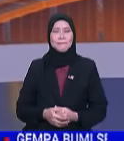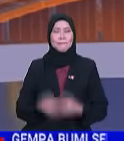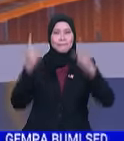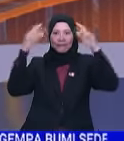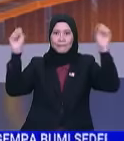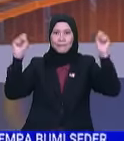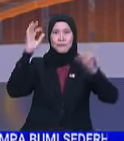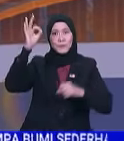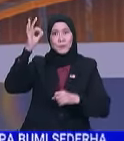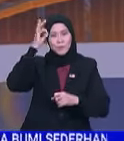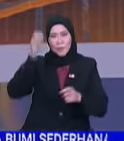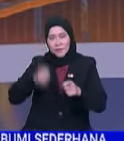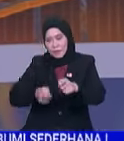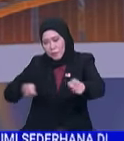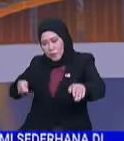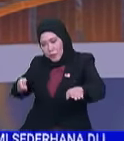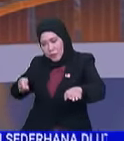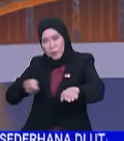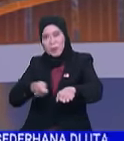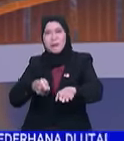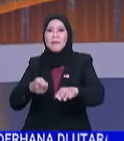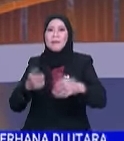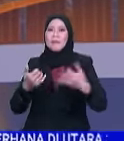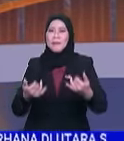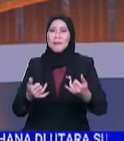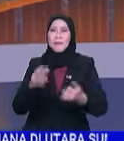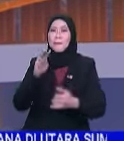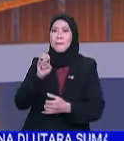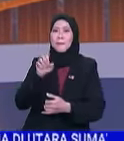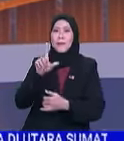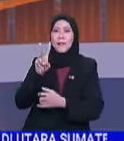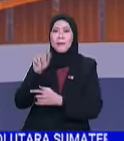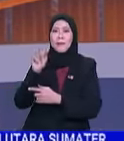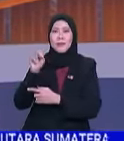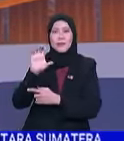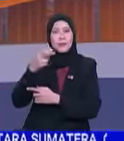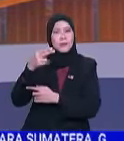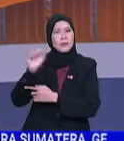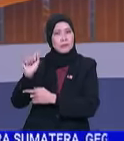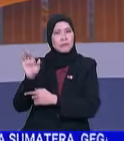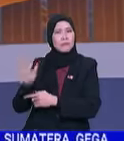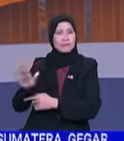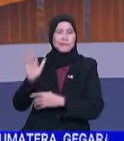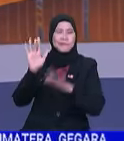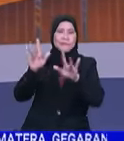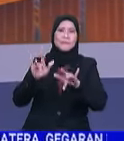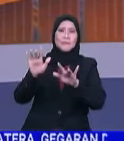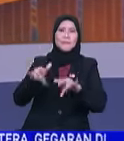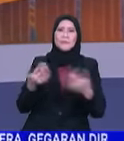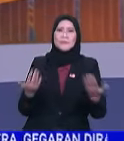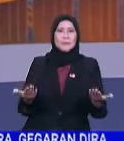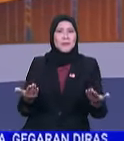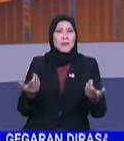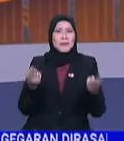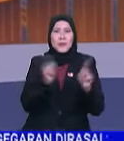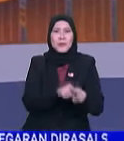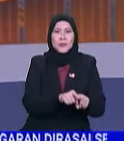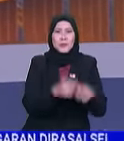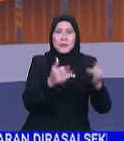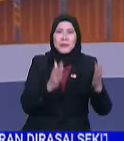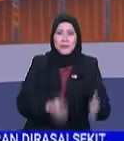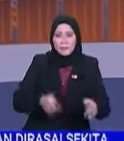Presiden Persekutuan Snooker dan Biliard Malaysia MSBF Melvin Chia menjelaskan pihaknya amat bersimpati dengan nasib yang menimpa